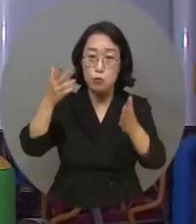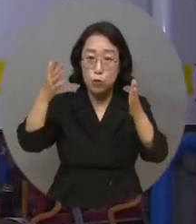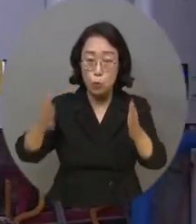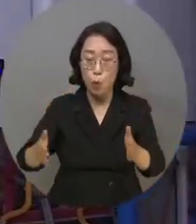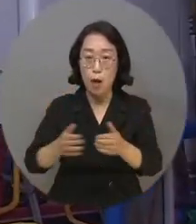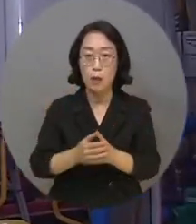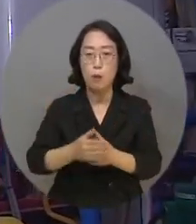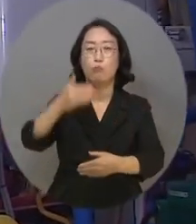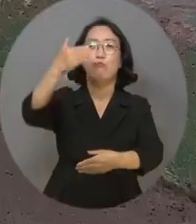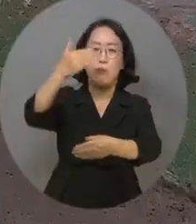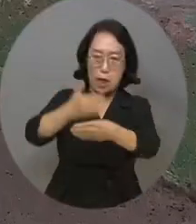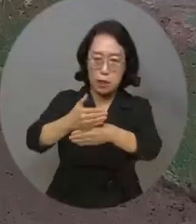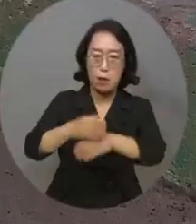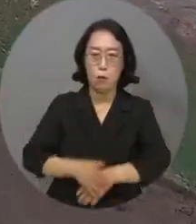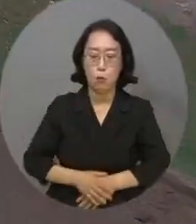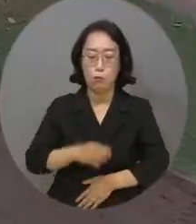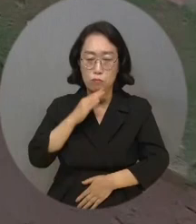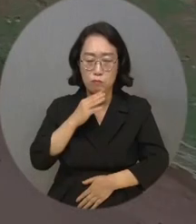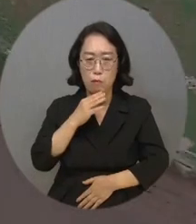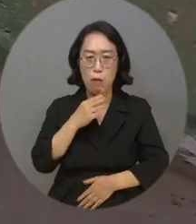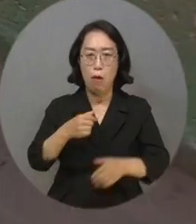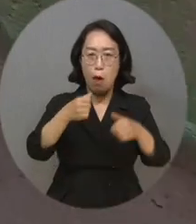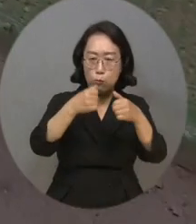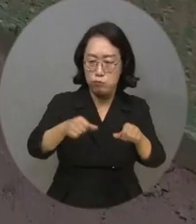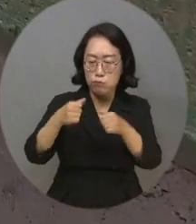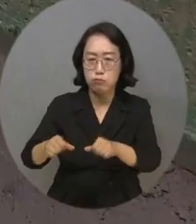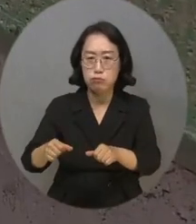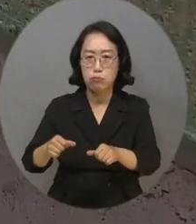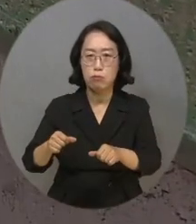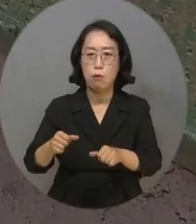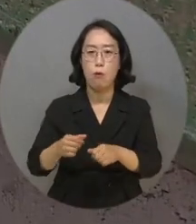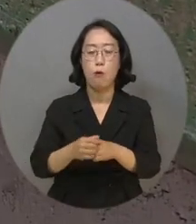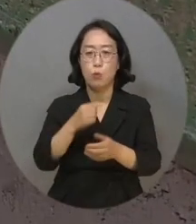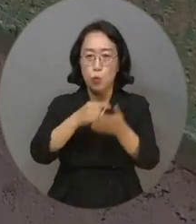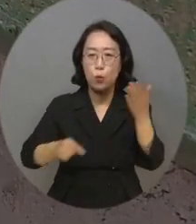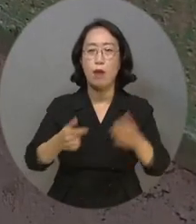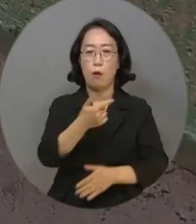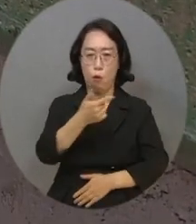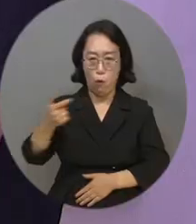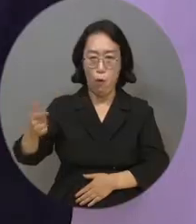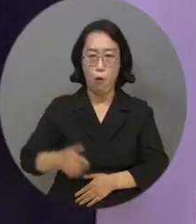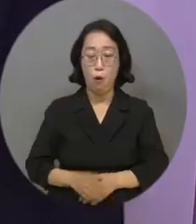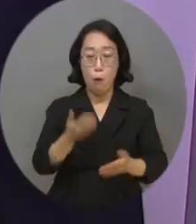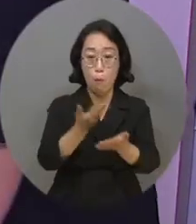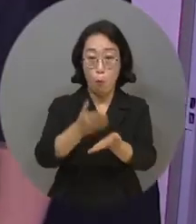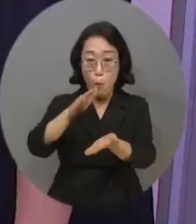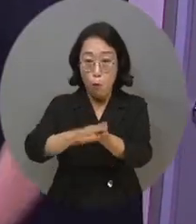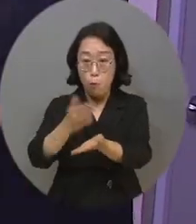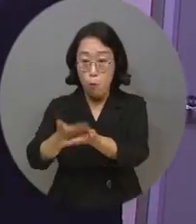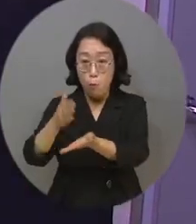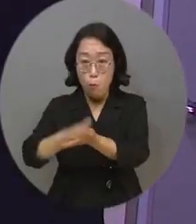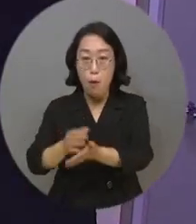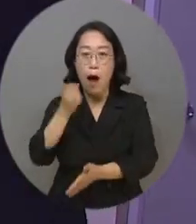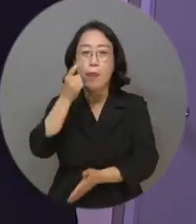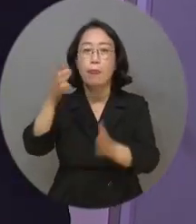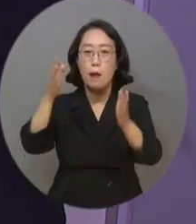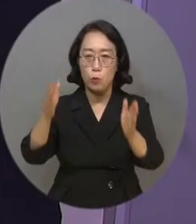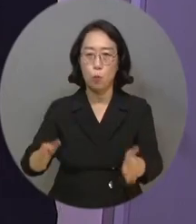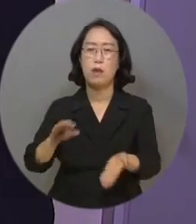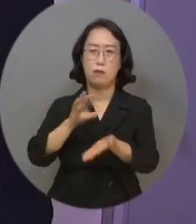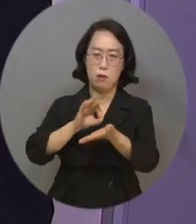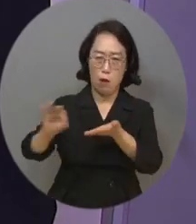복지관 운영이 중단됐고 상당한 재산 피해가 발생했습니다 피해복구에는 한 달이라는 시간이 걸렸습니다